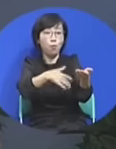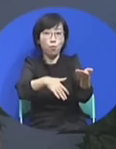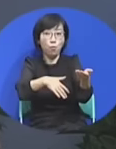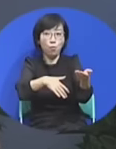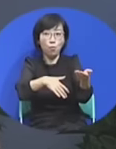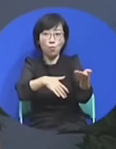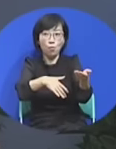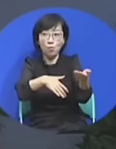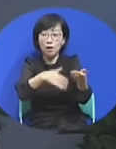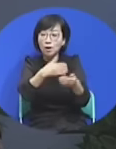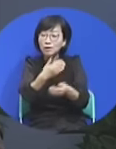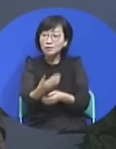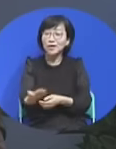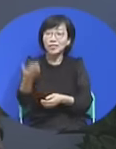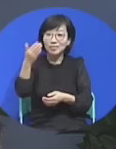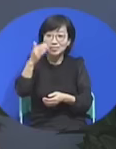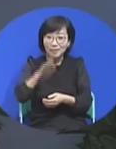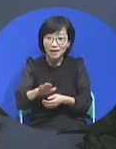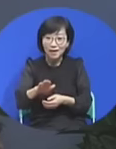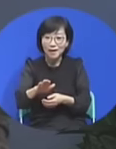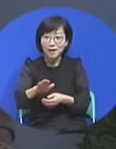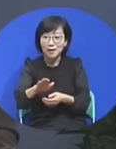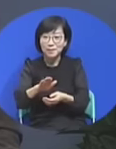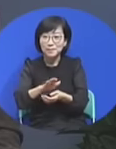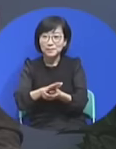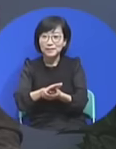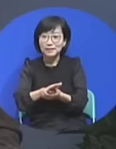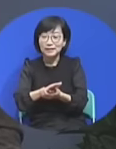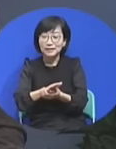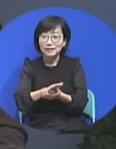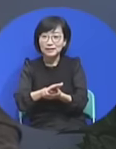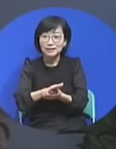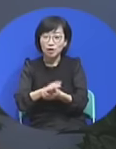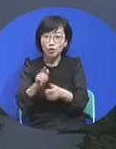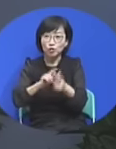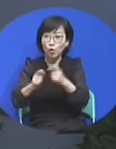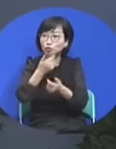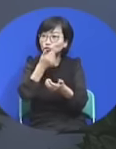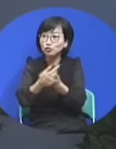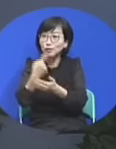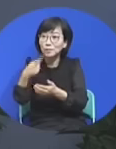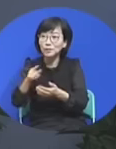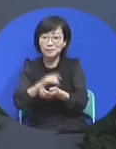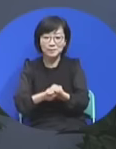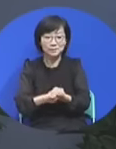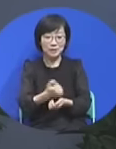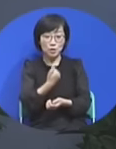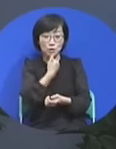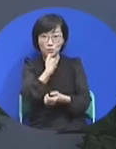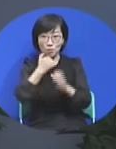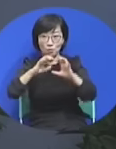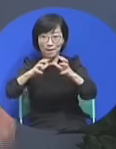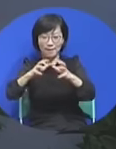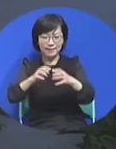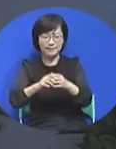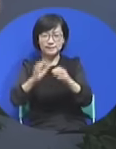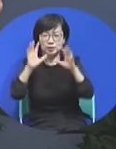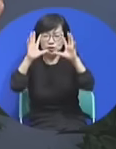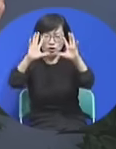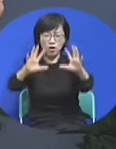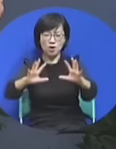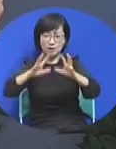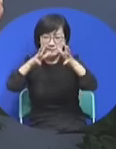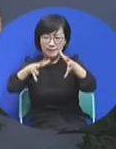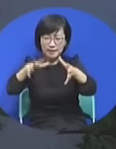But there's even greater citizenship than that. 로마가 세계를 정복하기 위해서요, 각 정복한 지역에